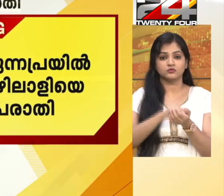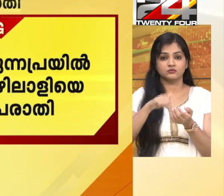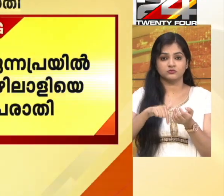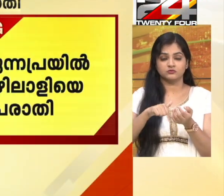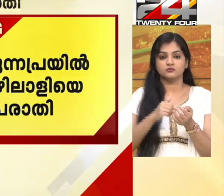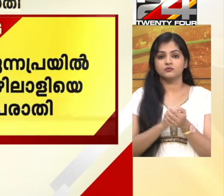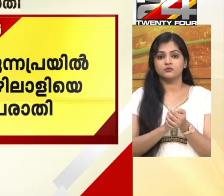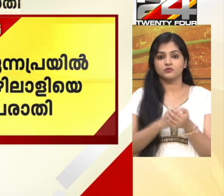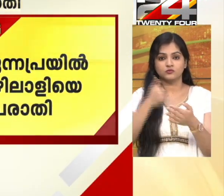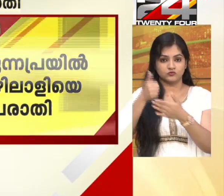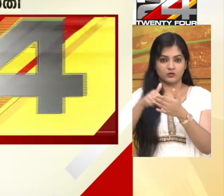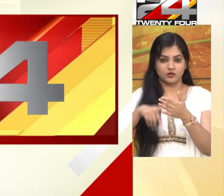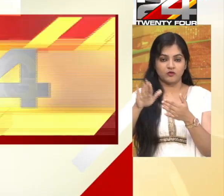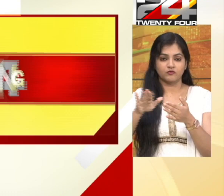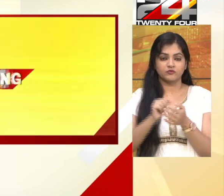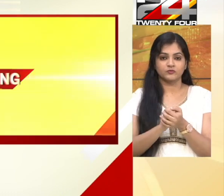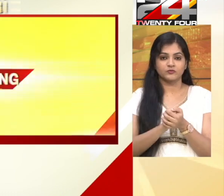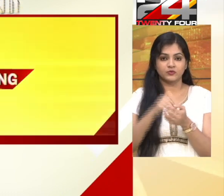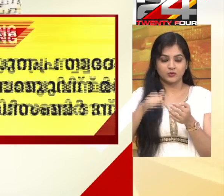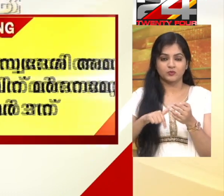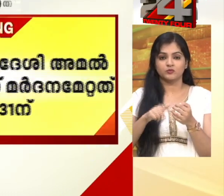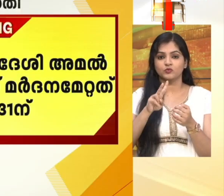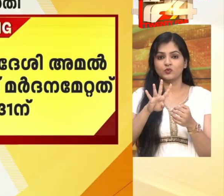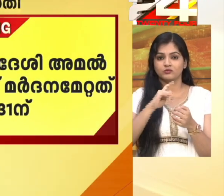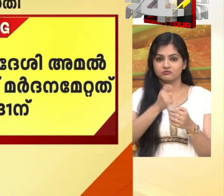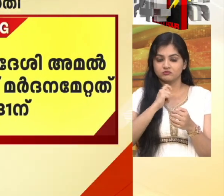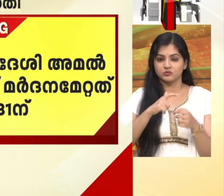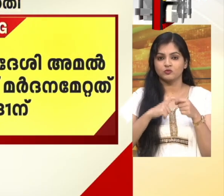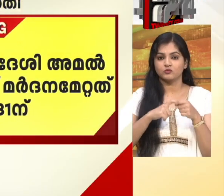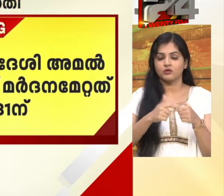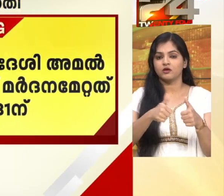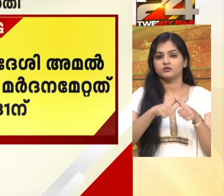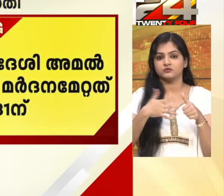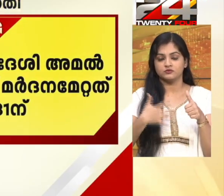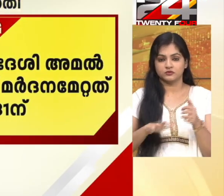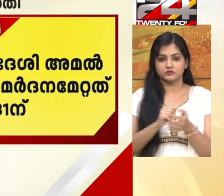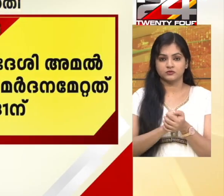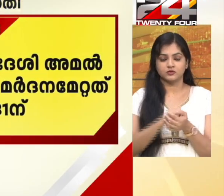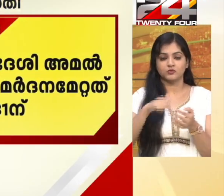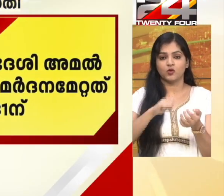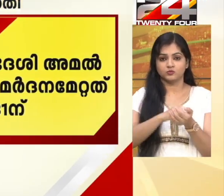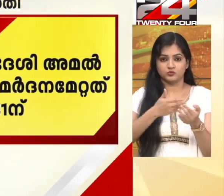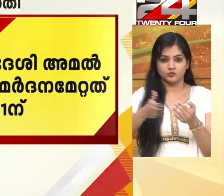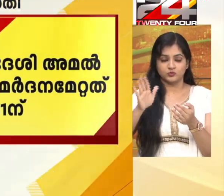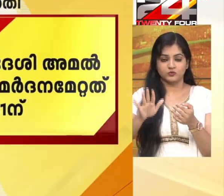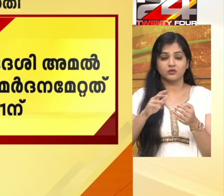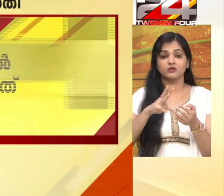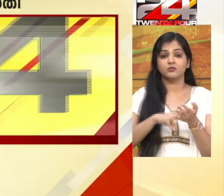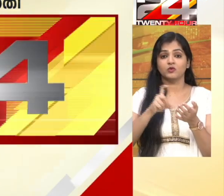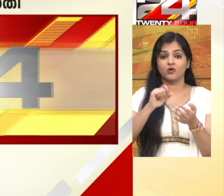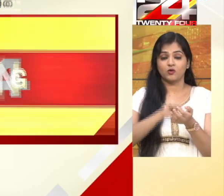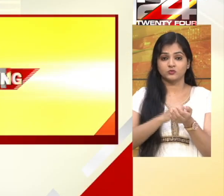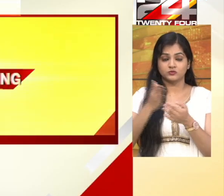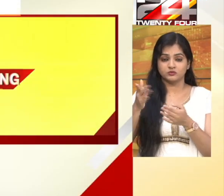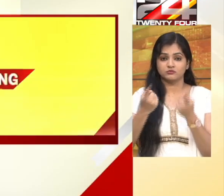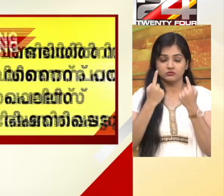കൊണ്ട് എത്തിയിട്ടുണ്ട് അതിനിടെയാണ് അവർ നമ്മളോടും ഈ കാര്യങ്ങൾ പങ്കുവച്ചത് അതിനുശേഷം ആശുപത്രിയിലേക്ക് പോയിട്ടുണ്ട് വൈദ്യപരിശോധന ഇനിയും ഇനിയും കൃത്യമായി നടത്താൻ കഴിയുന്നാണ്.